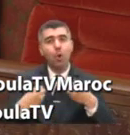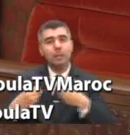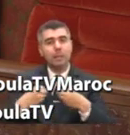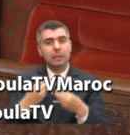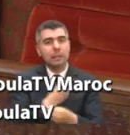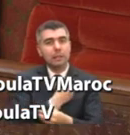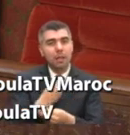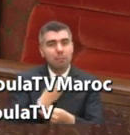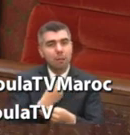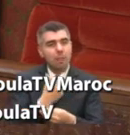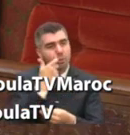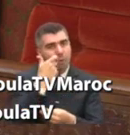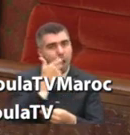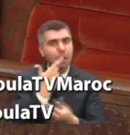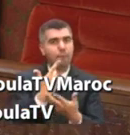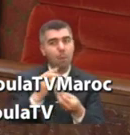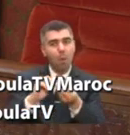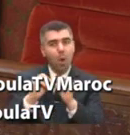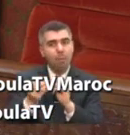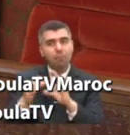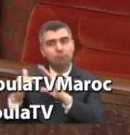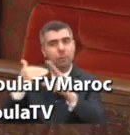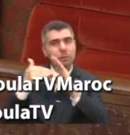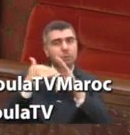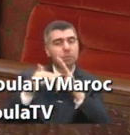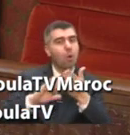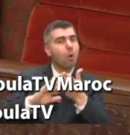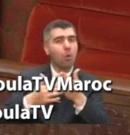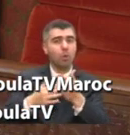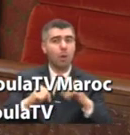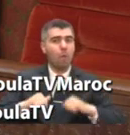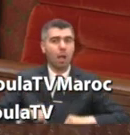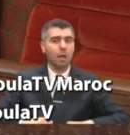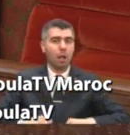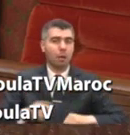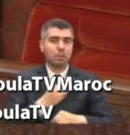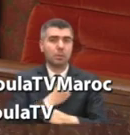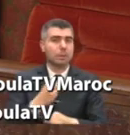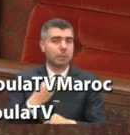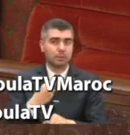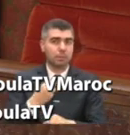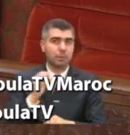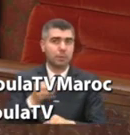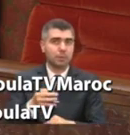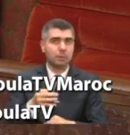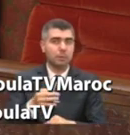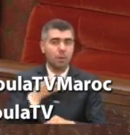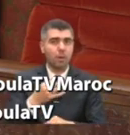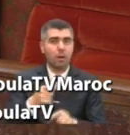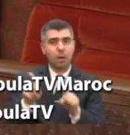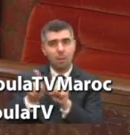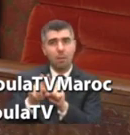تتبع لهذه المساله هذه باش يمكن نحسنوا من المستوى ديال الخدمات. محطه ديال العبور مراكز شفائيه اقليميه ماشي دائما صحيح، ماشي